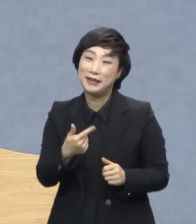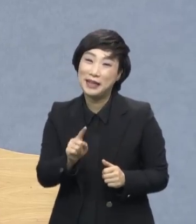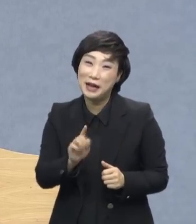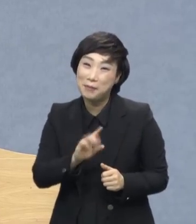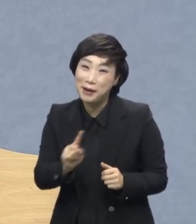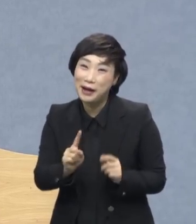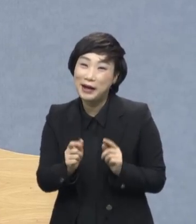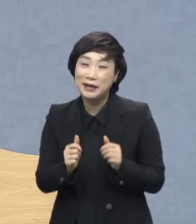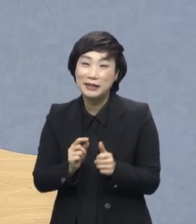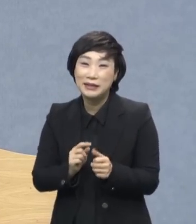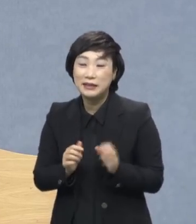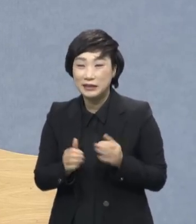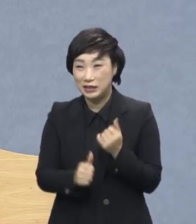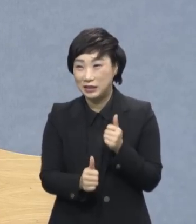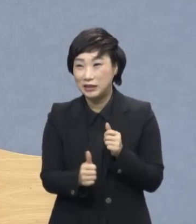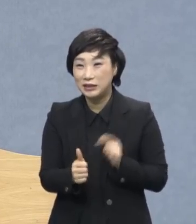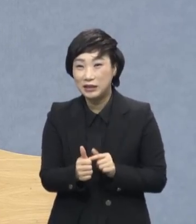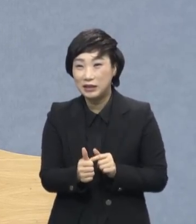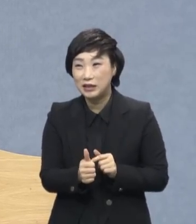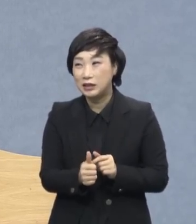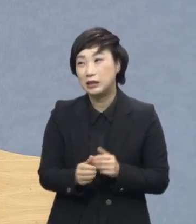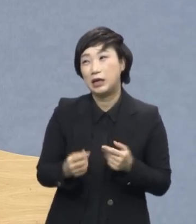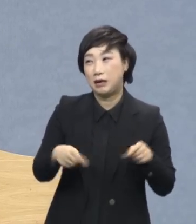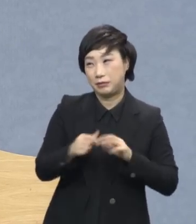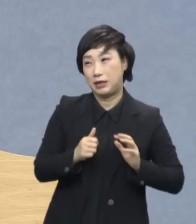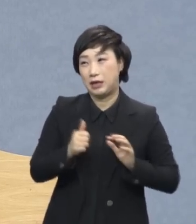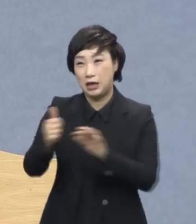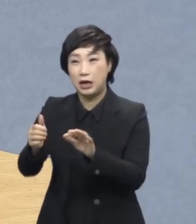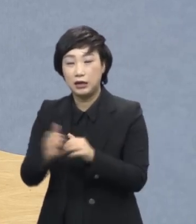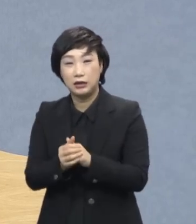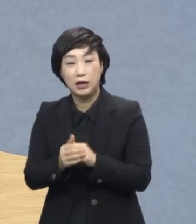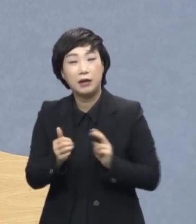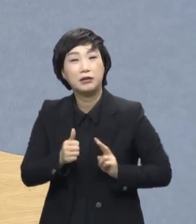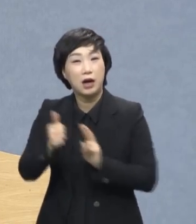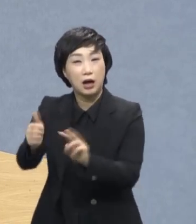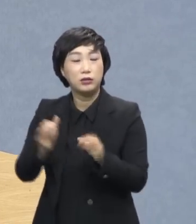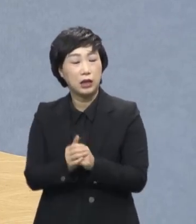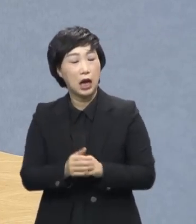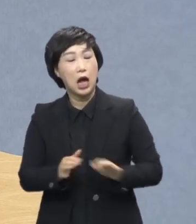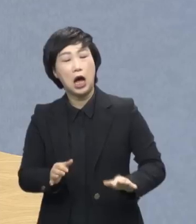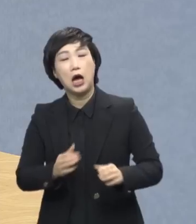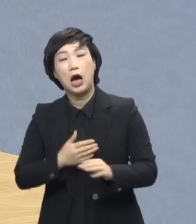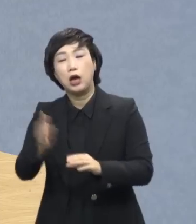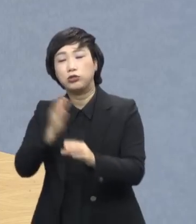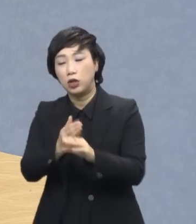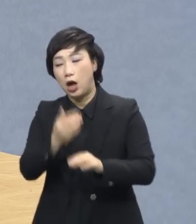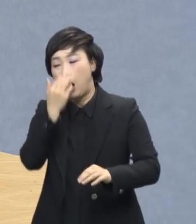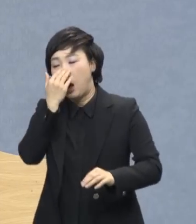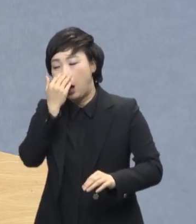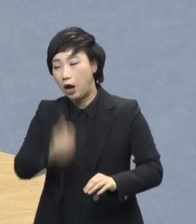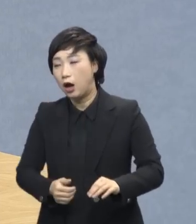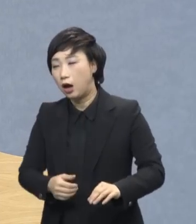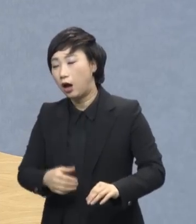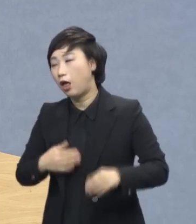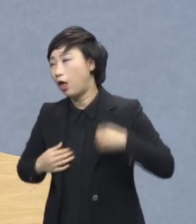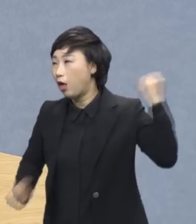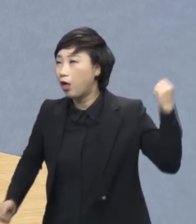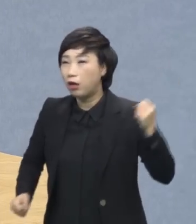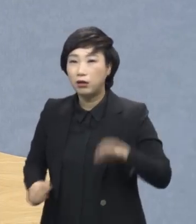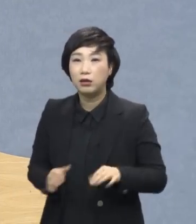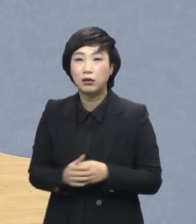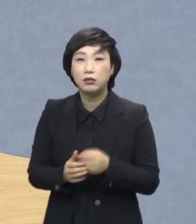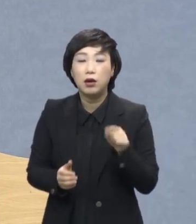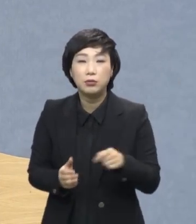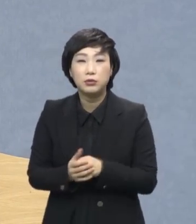가. 근데 가다 보니까 아 힘들어 못하겠어. 아 정말로 못해 먹겠다. 도중에 돌아와 버렸어.